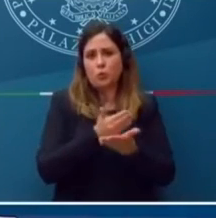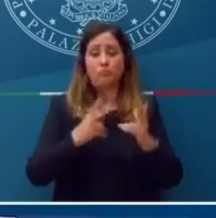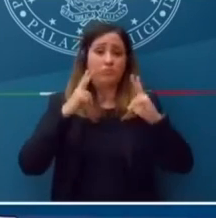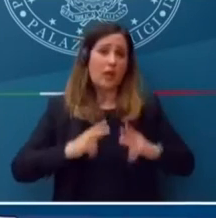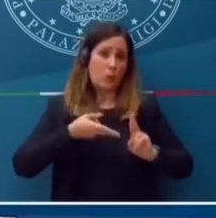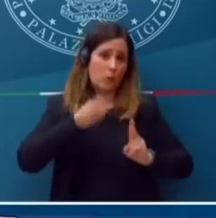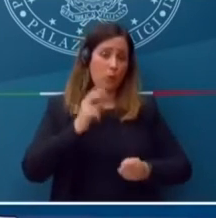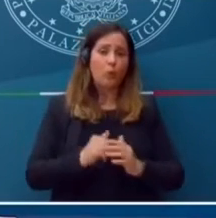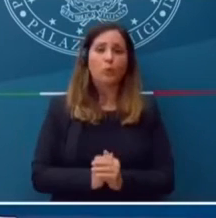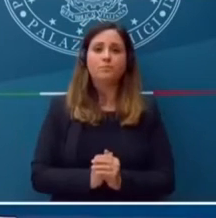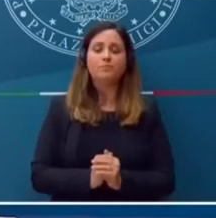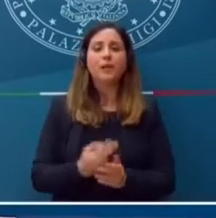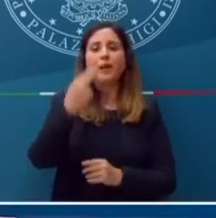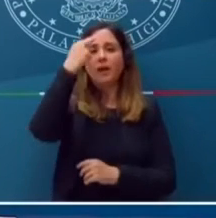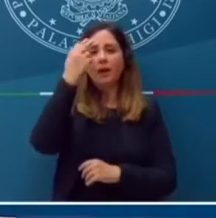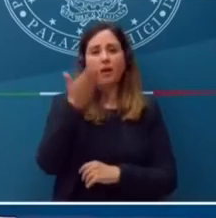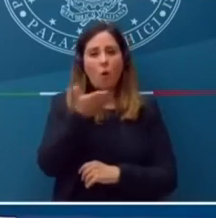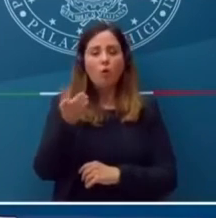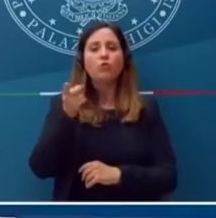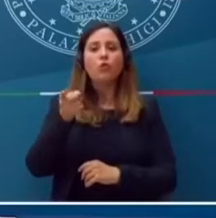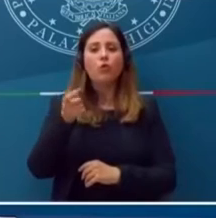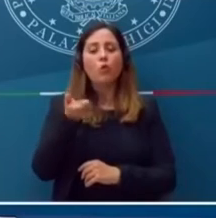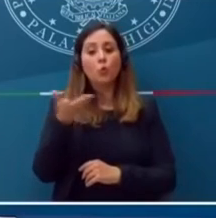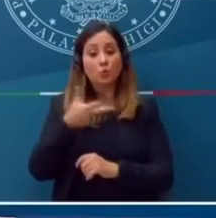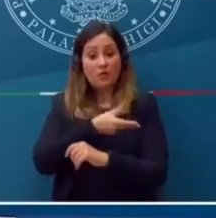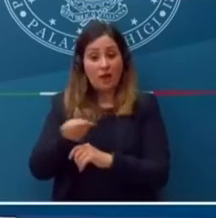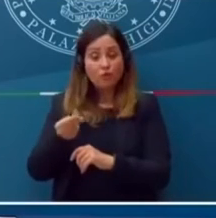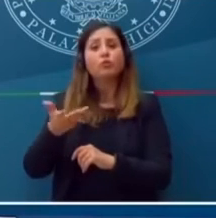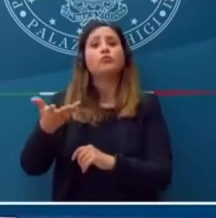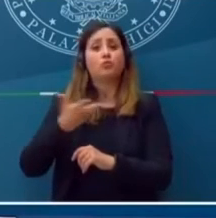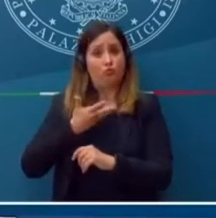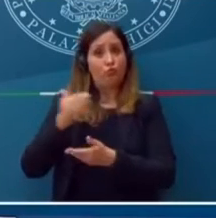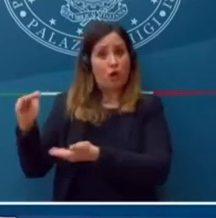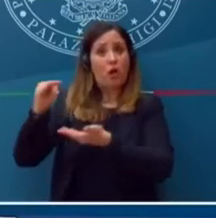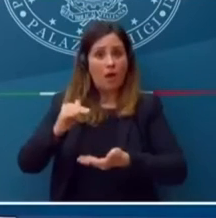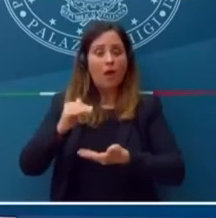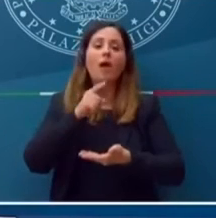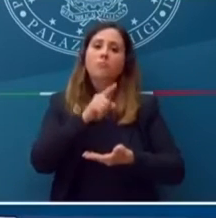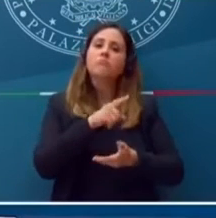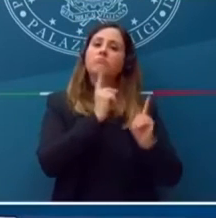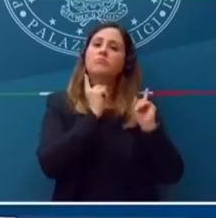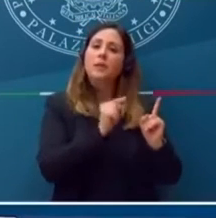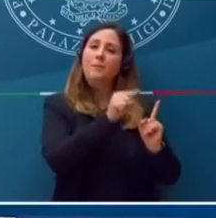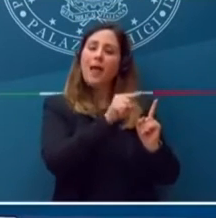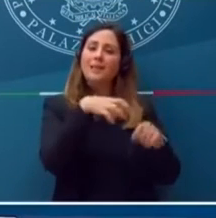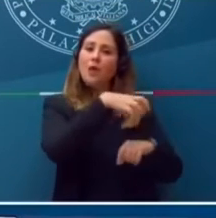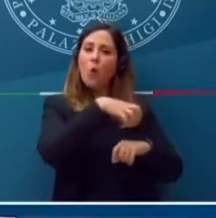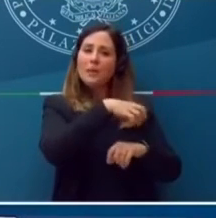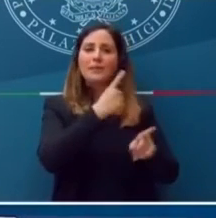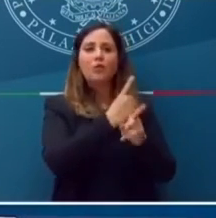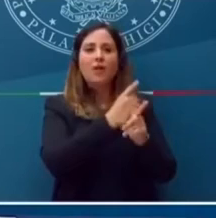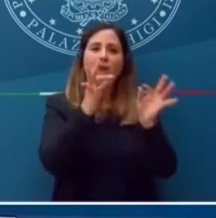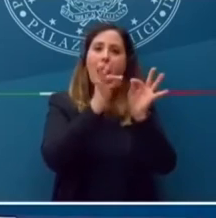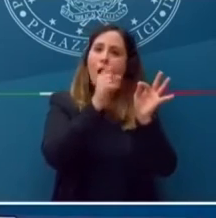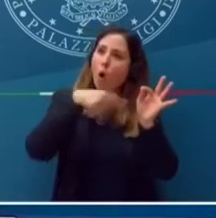Quindi ricordiamo che la disponibilità di vaccini c'è, e tocca al commissario coordinarsi con le regioni, tocca alle regioni, ma